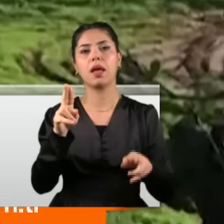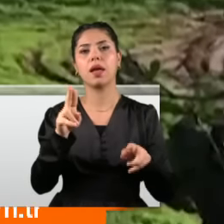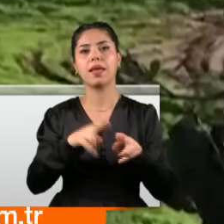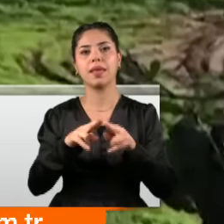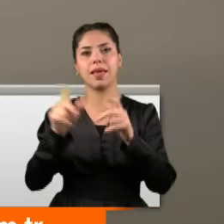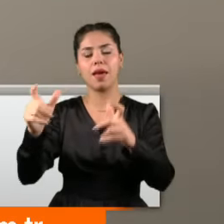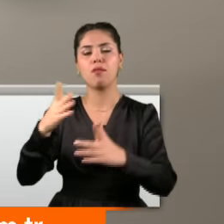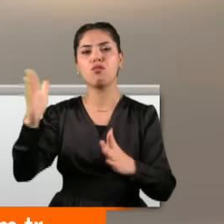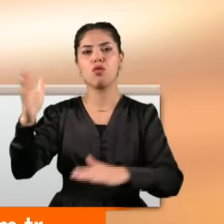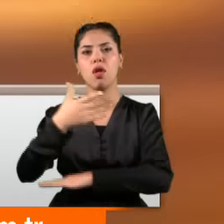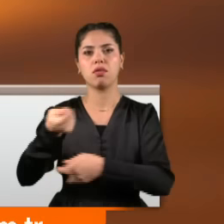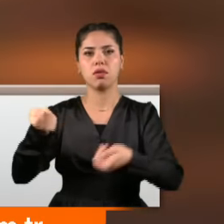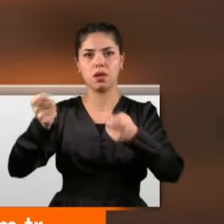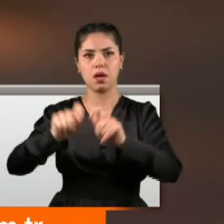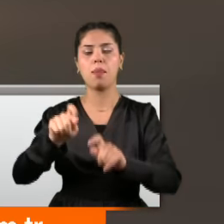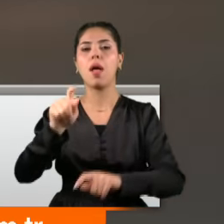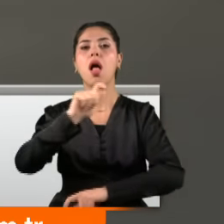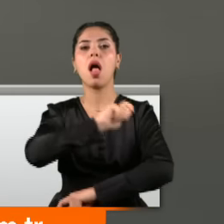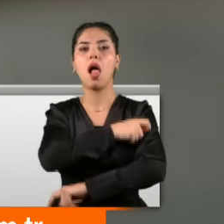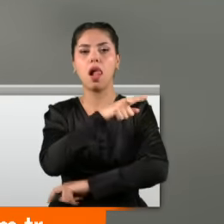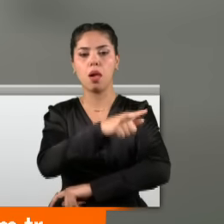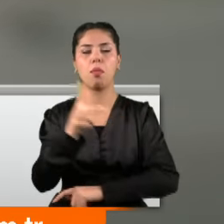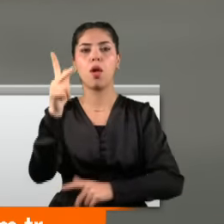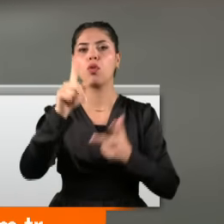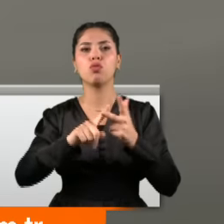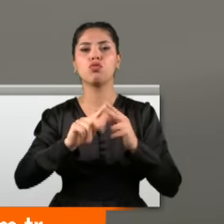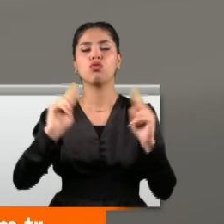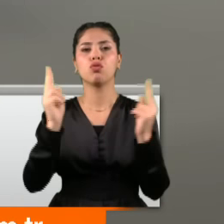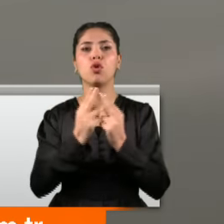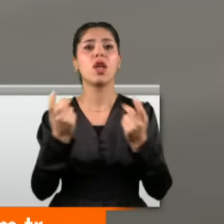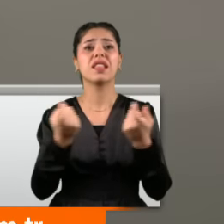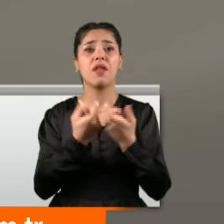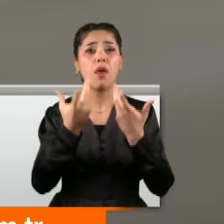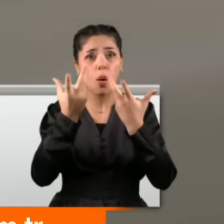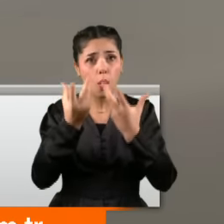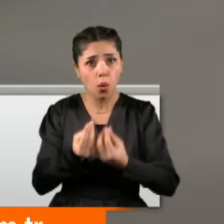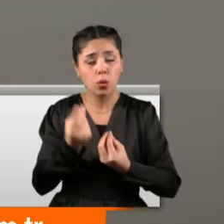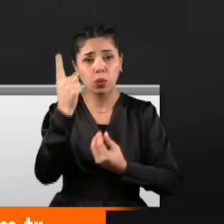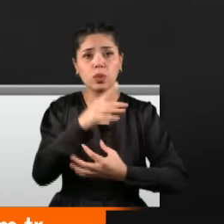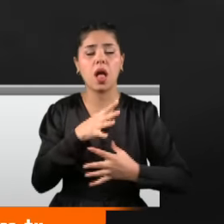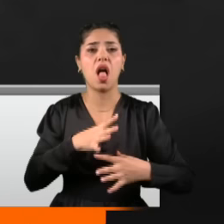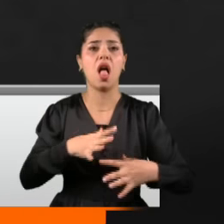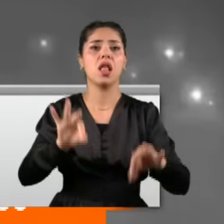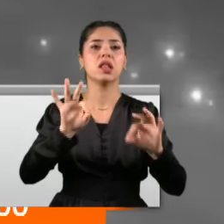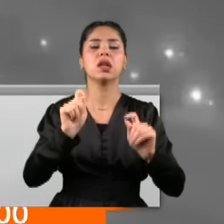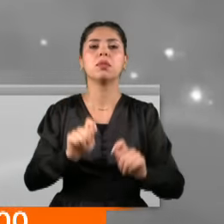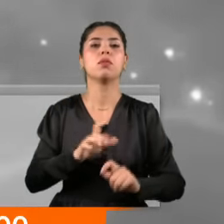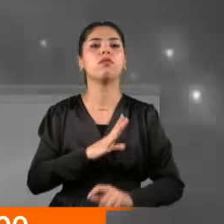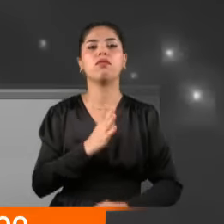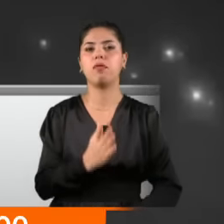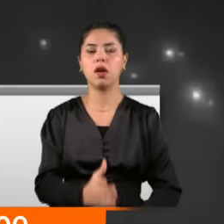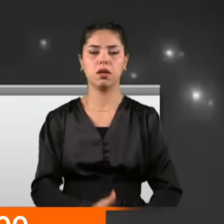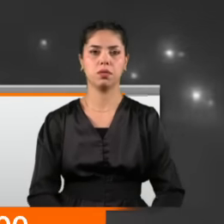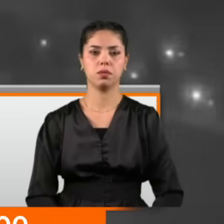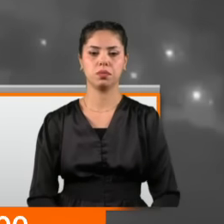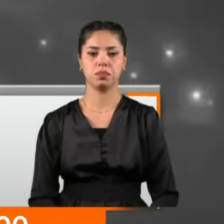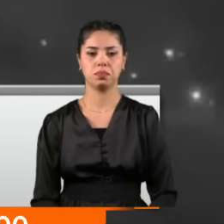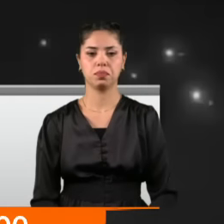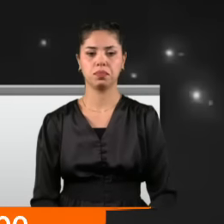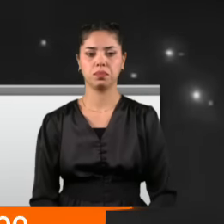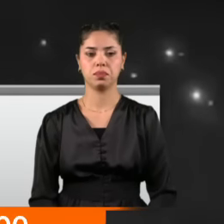kapattı. Almanya'nın da olası 3. Dünya Savaşı'na karşı hazırlıklara başladığı konuşuluyor. Rusya artık